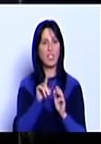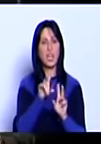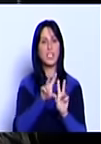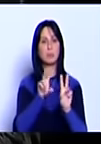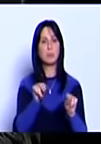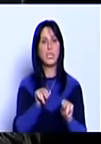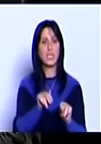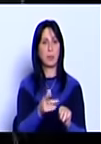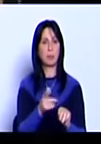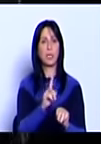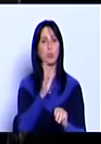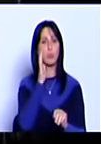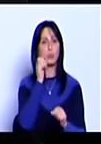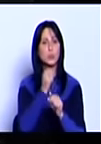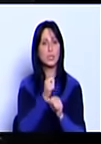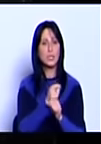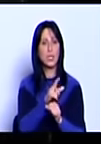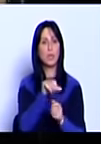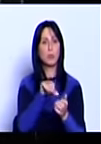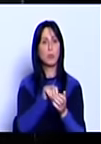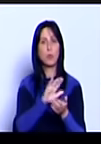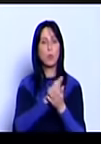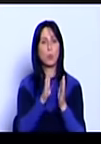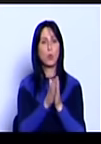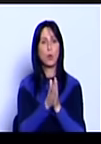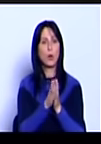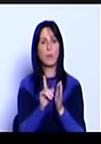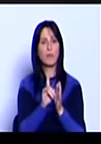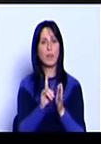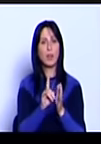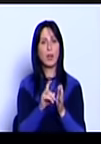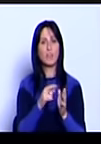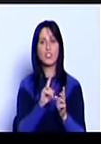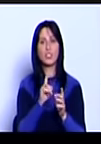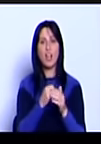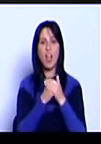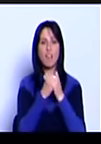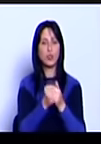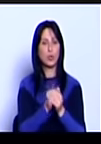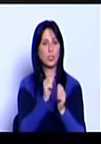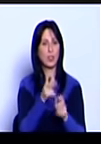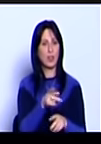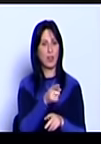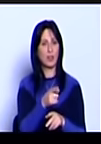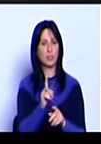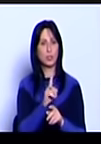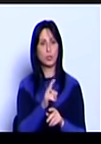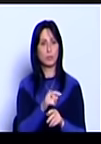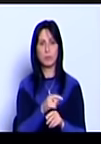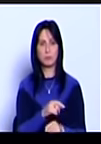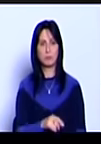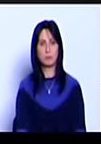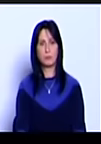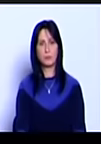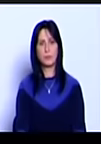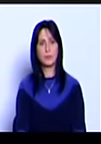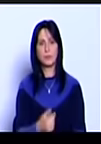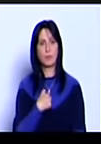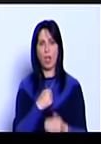პირდებით ამ მრჩეველს, რას წარმოადგენს თქვენი პარტია? თუმცა ეს გამოყენება სხვების ავტორიტეტის საიმისოთ, რომ თქვენ რეკლამა. არა, როგორ გეკადრებათ? რა